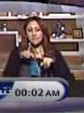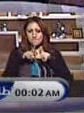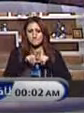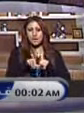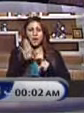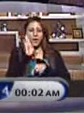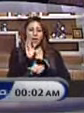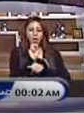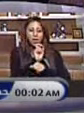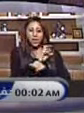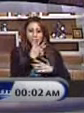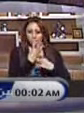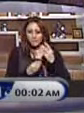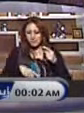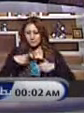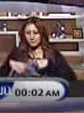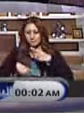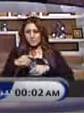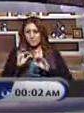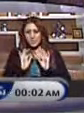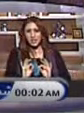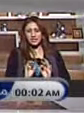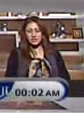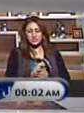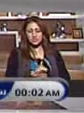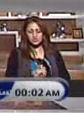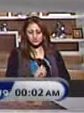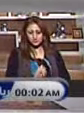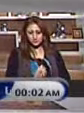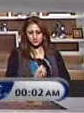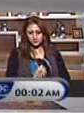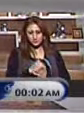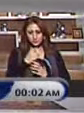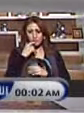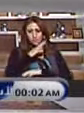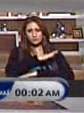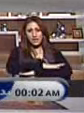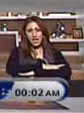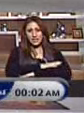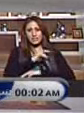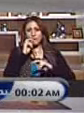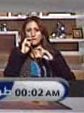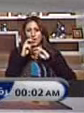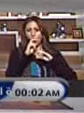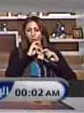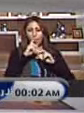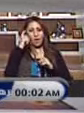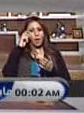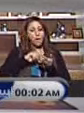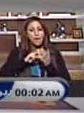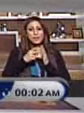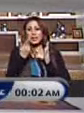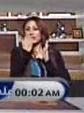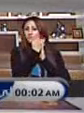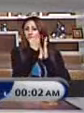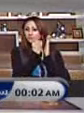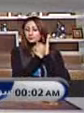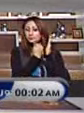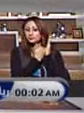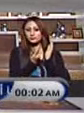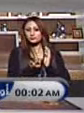نعلمها ابناء احنا خلاص بس في نقطه فضلتك بعد اذن لما نقول ادب الحوار ايه مواصفات هذا الادب وهل اي حوار يعني